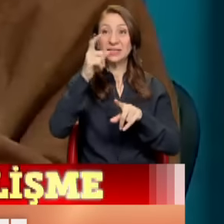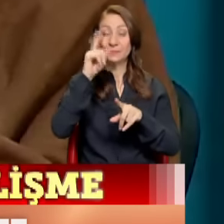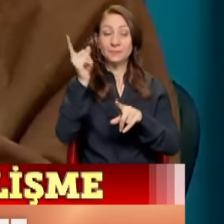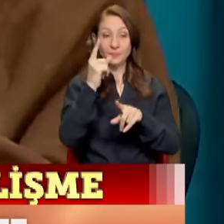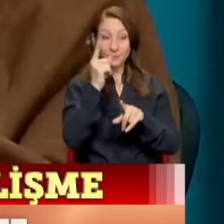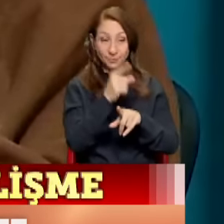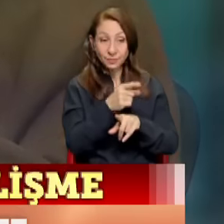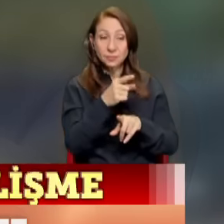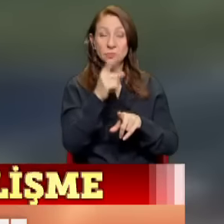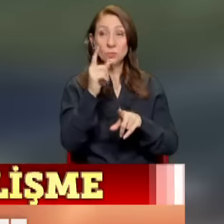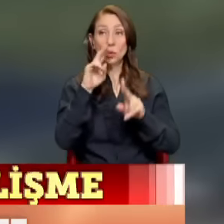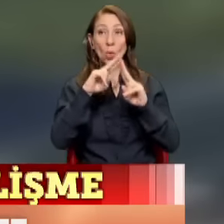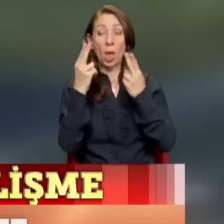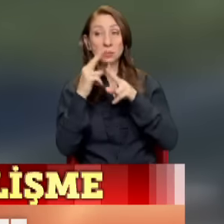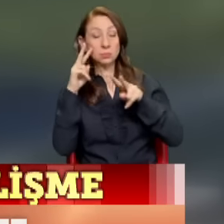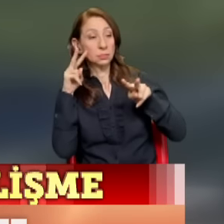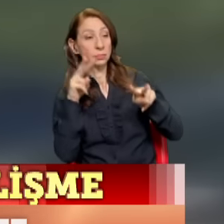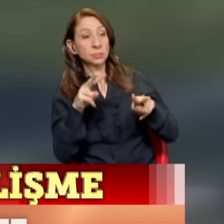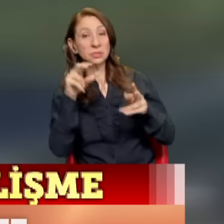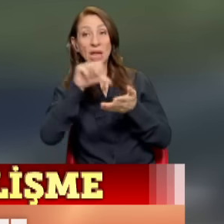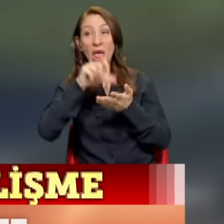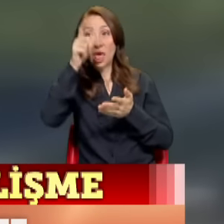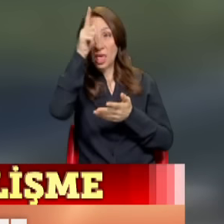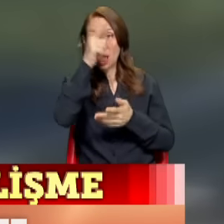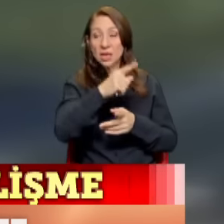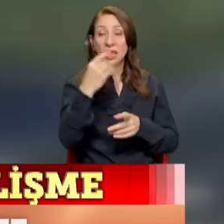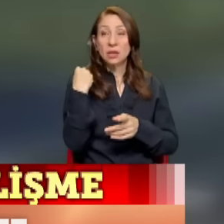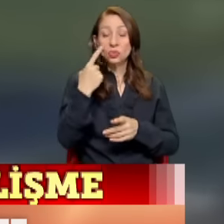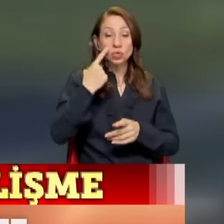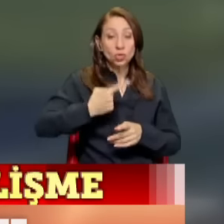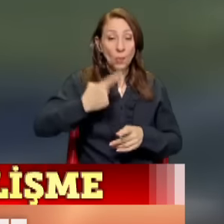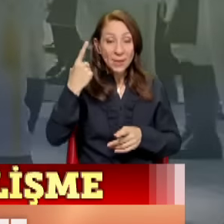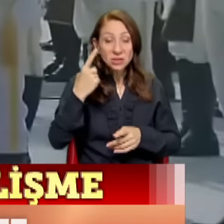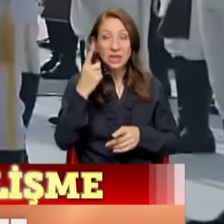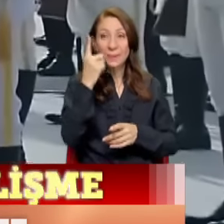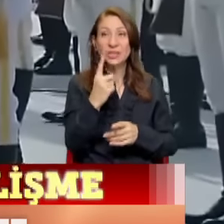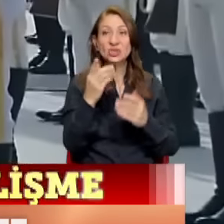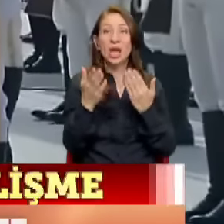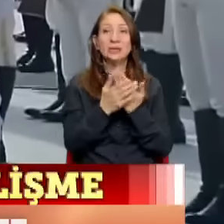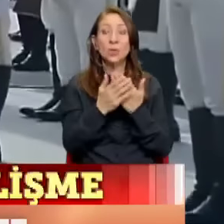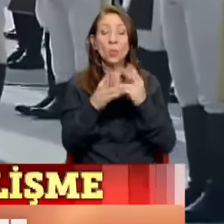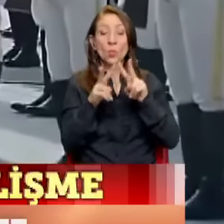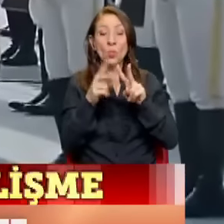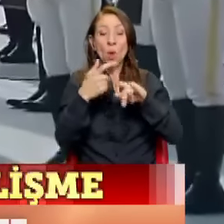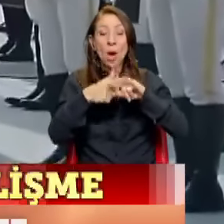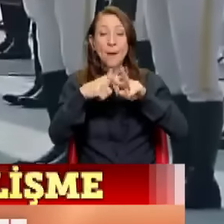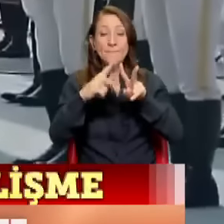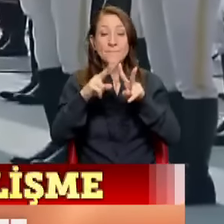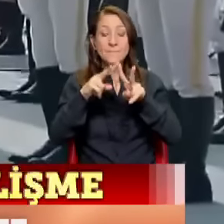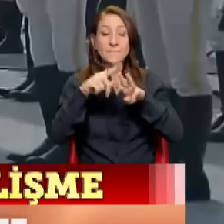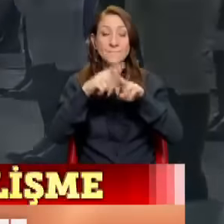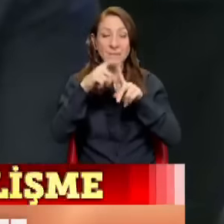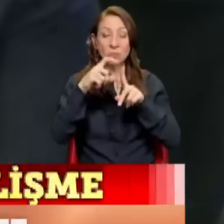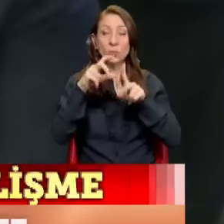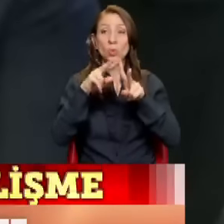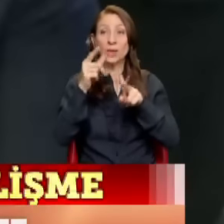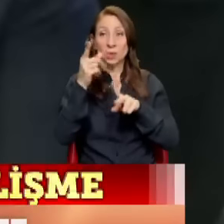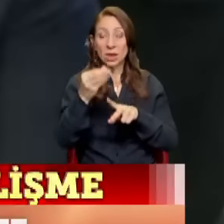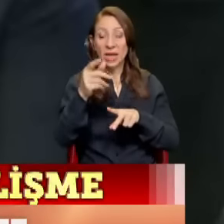ölümüyle dünyanın gözü İran'a çevrildi yeni cumhurbaşkanı reisinin bir yardımcısı Muhammed Muhbir oldu İran'da